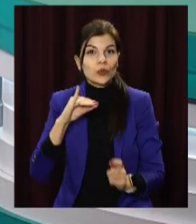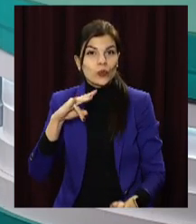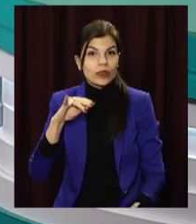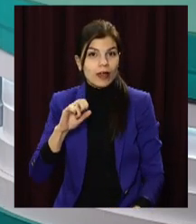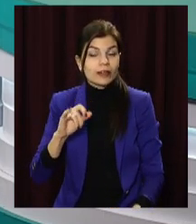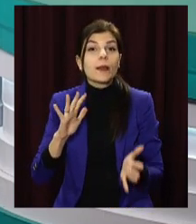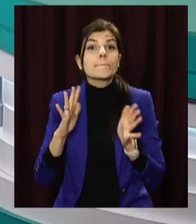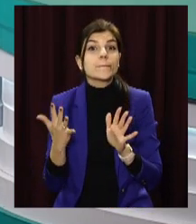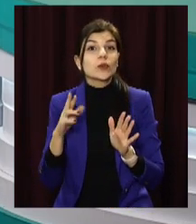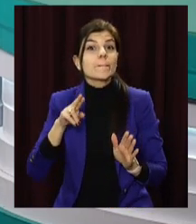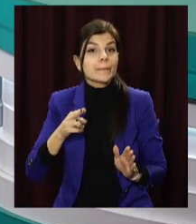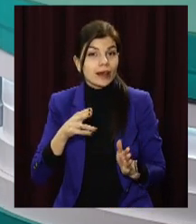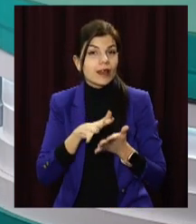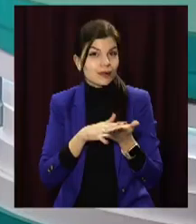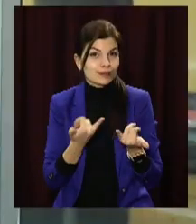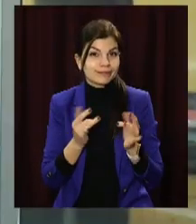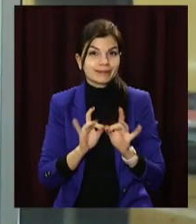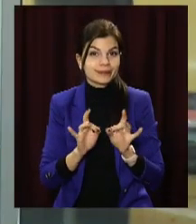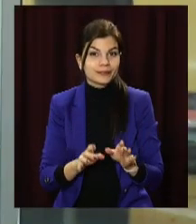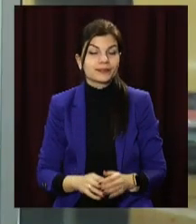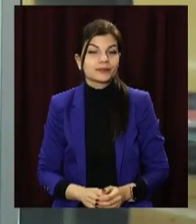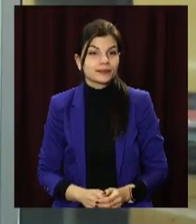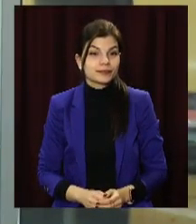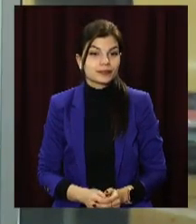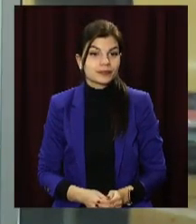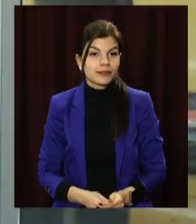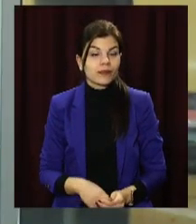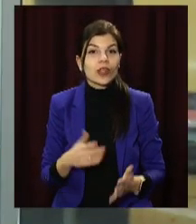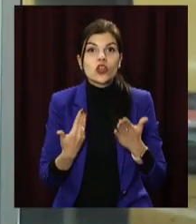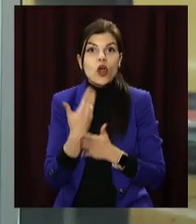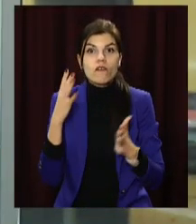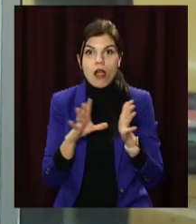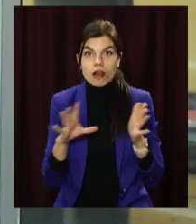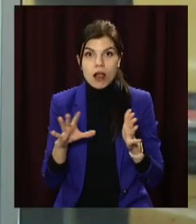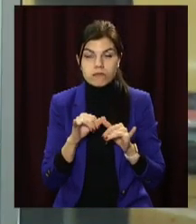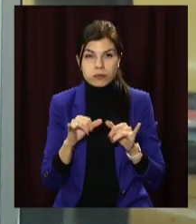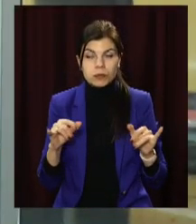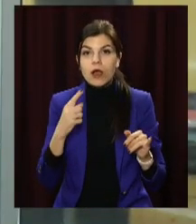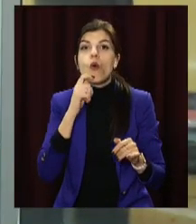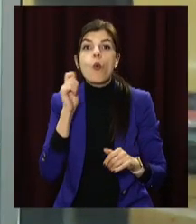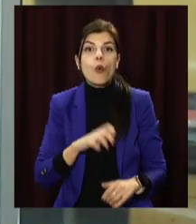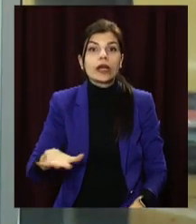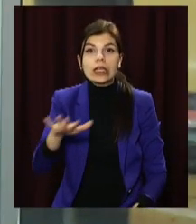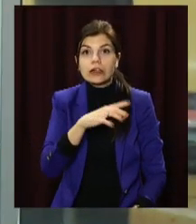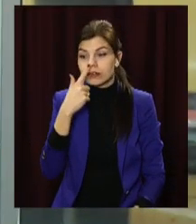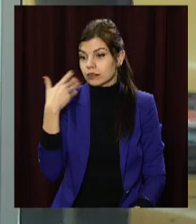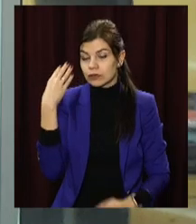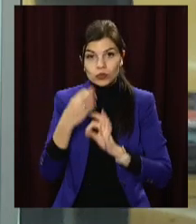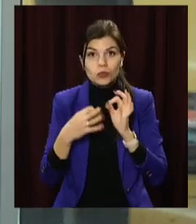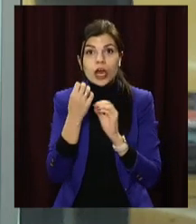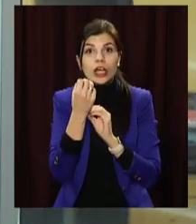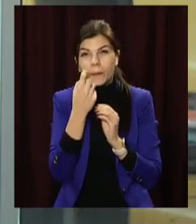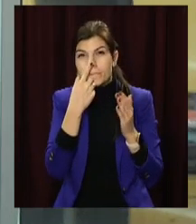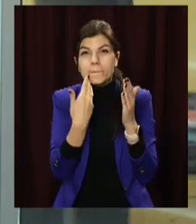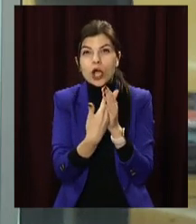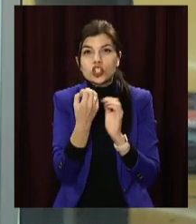Пуговкіна. І про події п'ятниці дивіться далі. Новий антирекорд. В Україні за минулу добу зафіксували майже 13